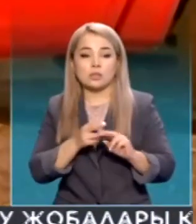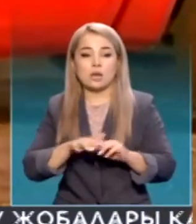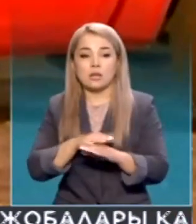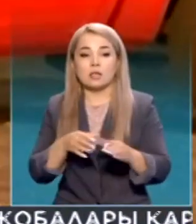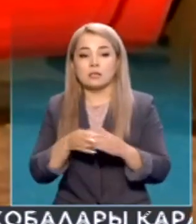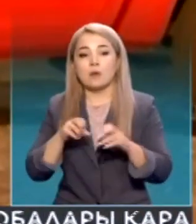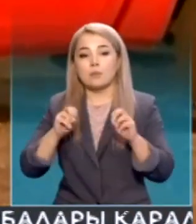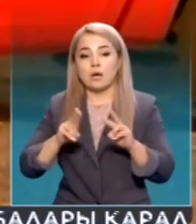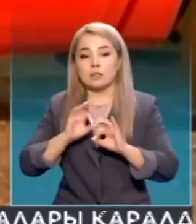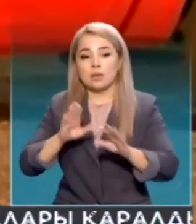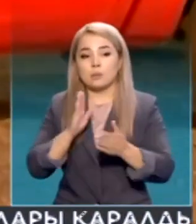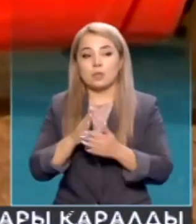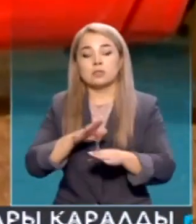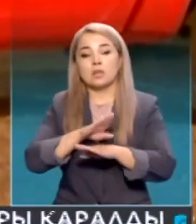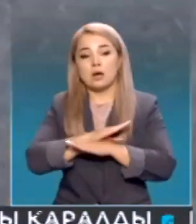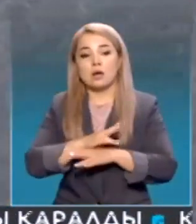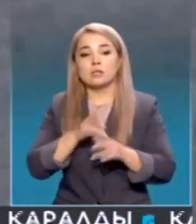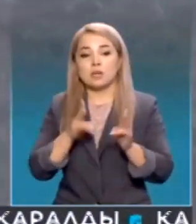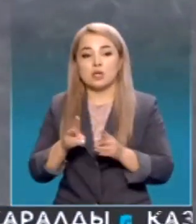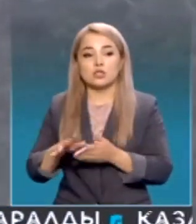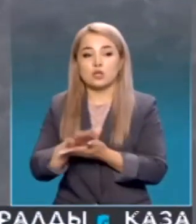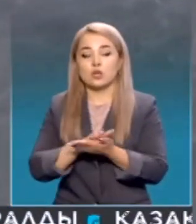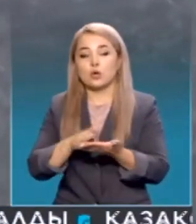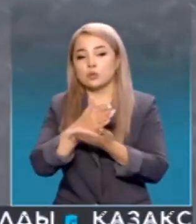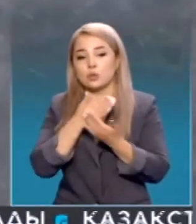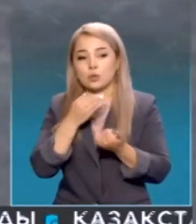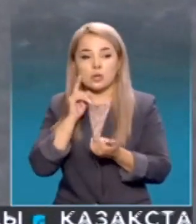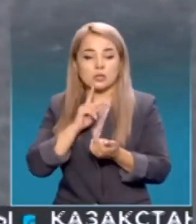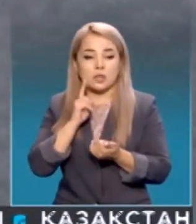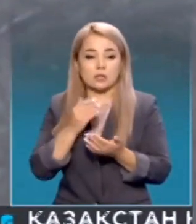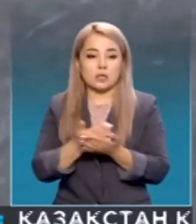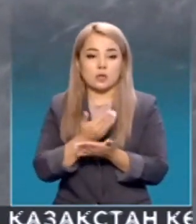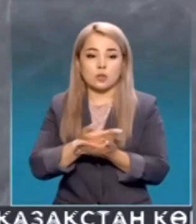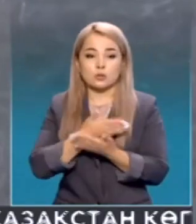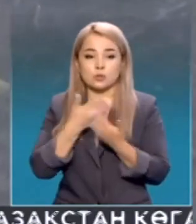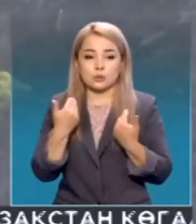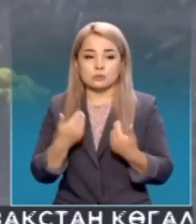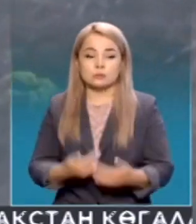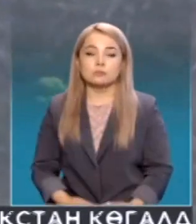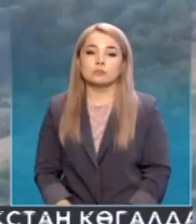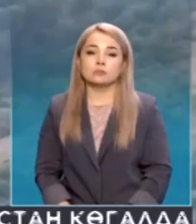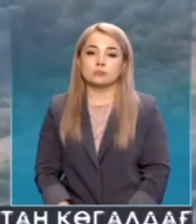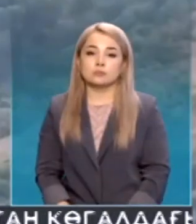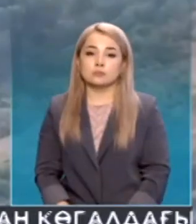Әзірге құрбандар мен қашарылғандар жараланған. Қандар туралы ақпарат түскен жоқ.